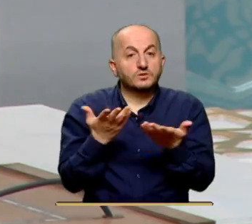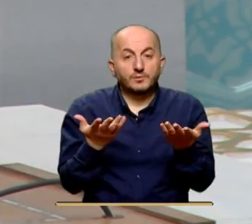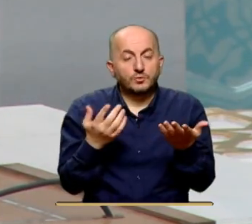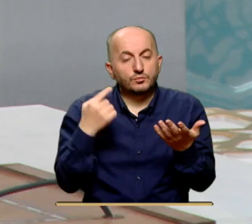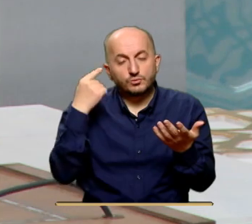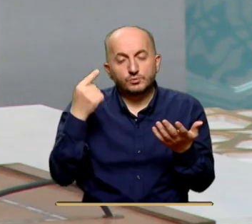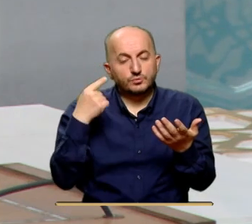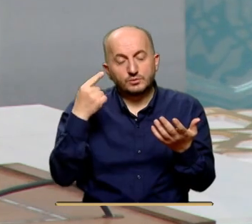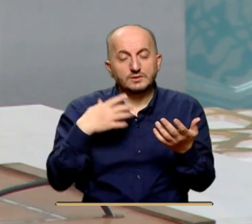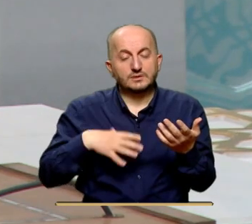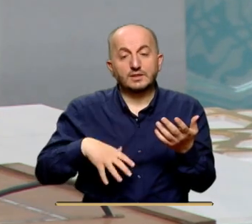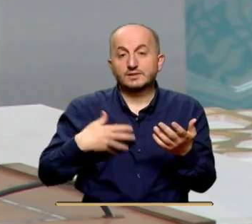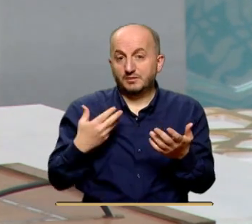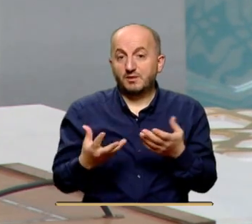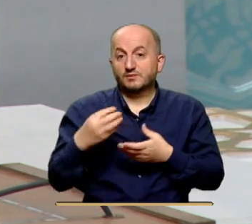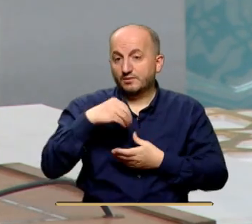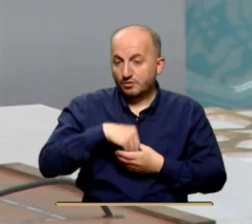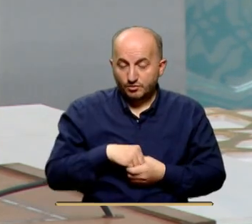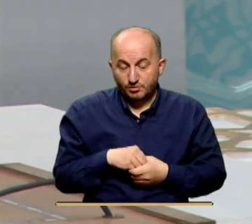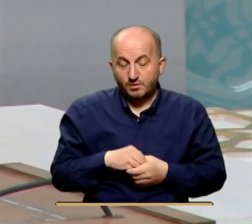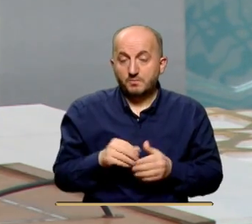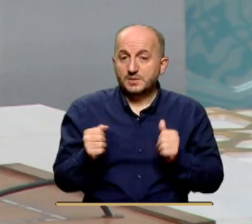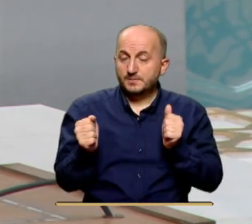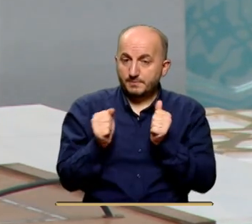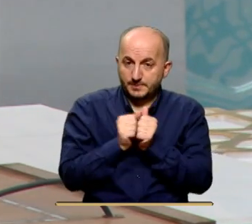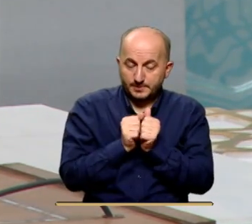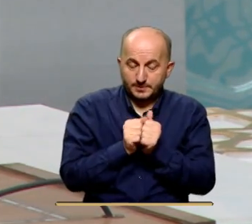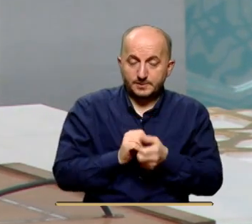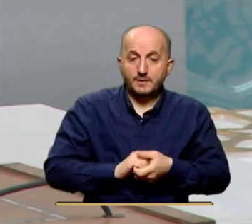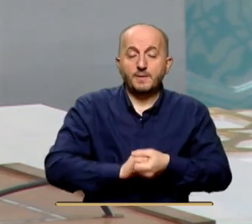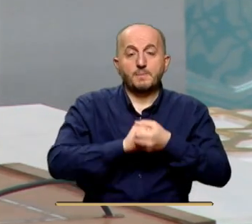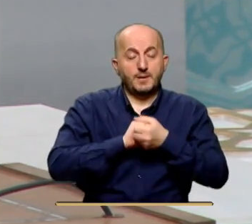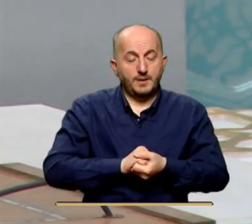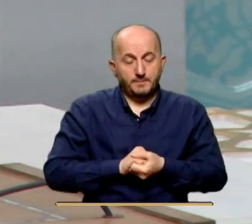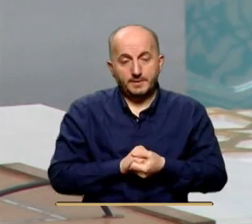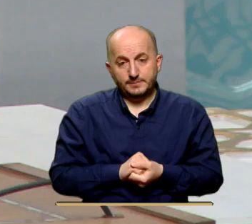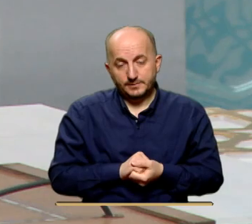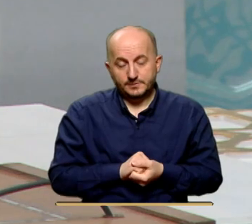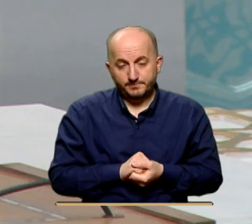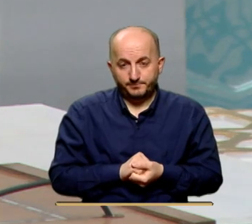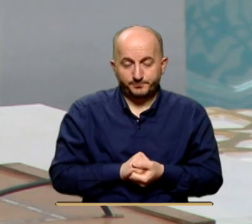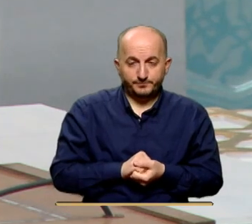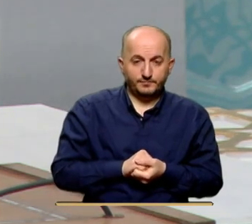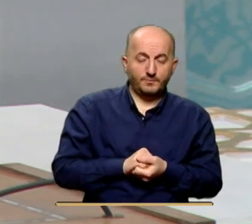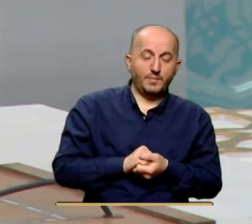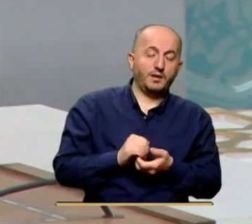ister istemez taşıyoruz? Oysa biz birdik, beraberdik ve o beraber olma şuuruyla